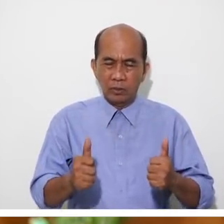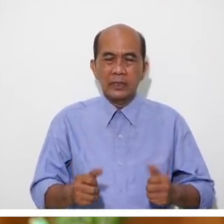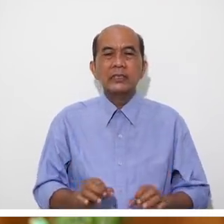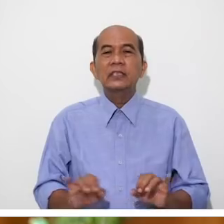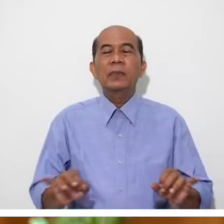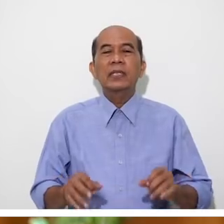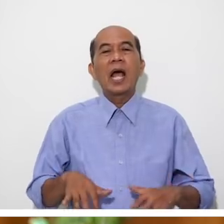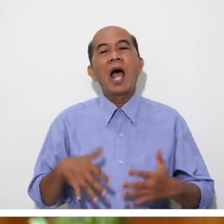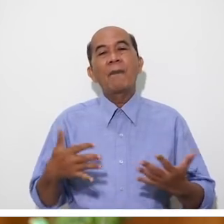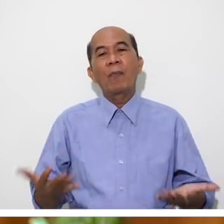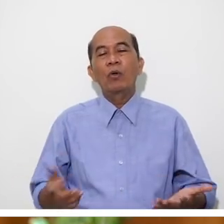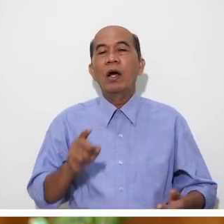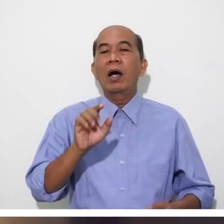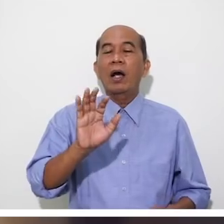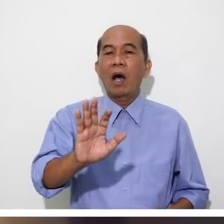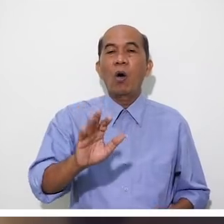engkau hari ini.